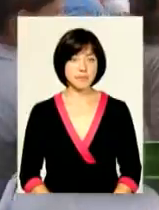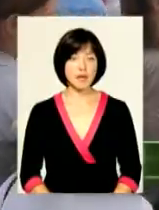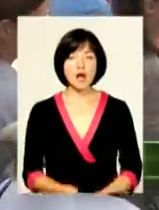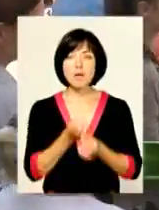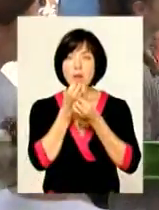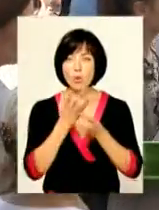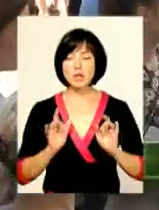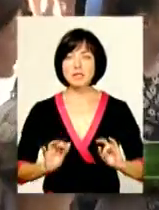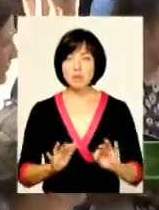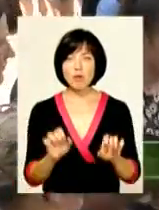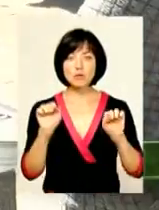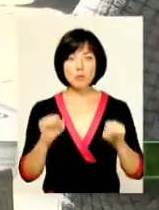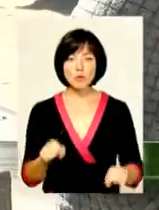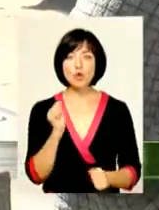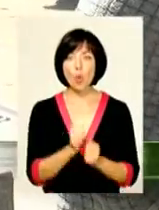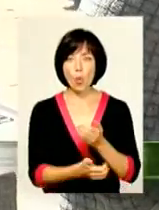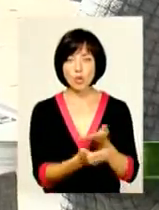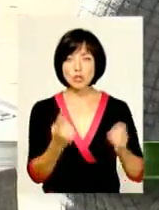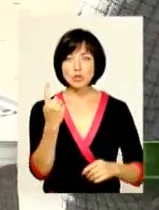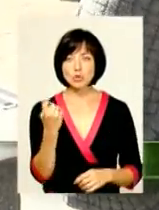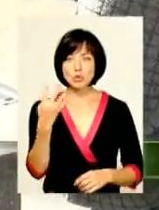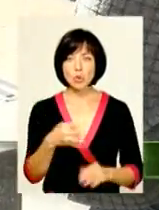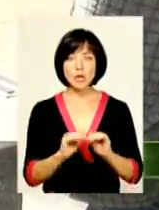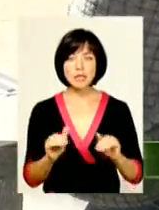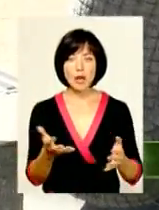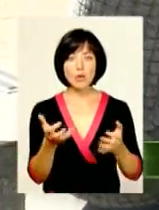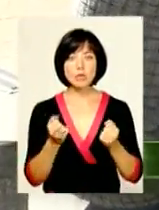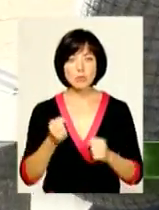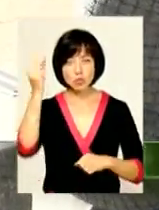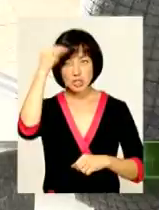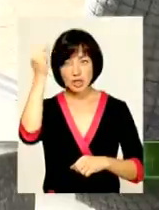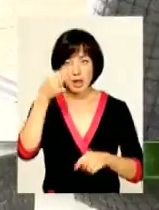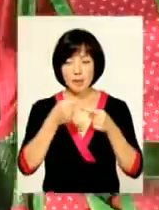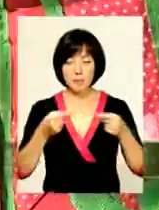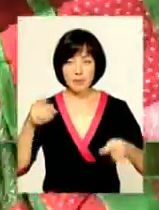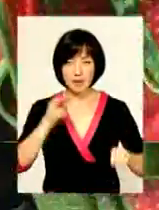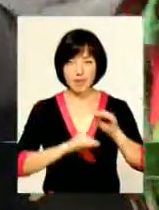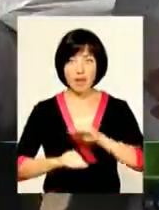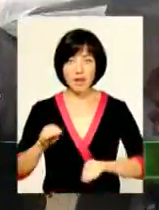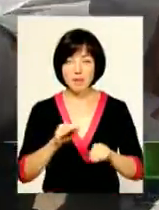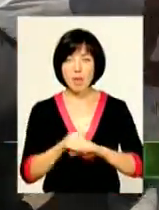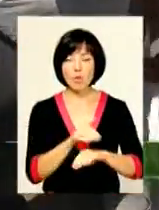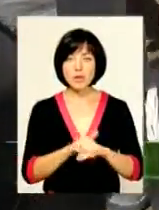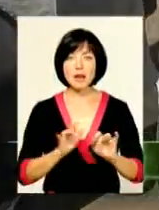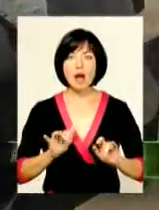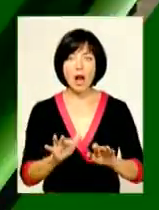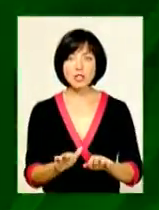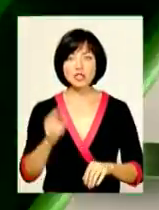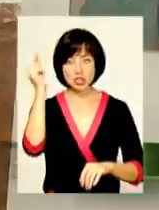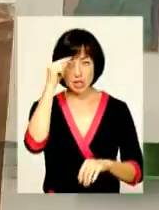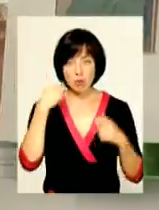Благородна справа, на яку спроможний кожен. 140 учнів краю отримали шкільне приладдя в рамках благодійної акції «Шкільний